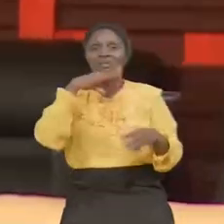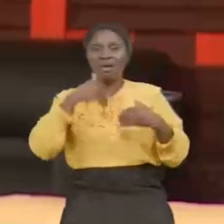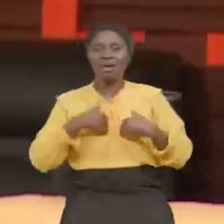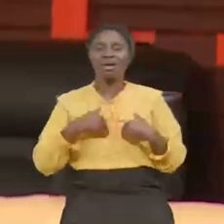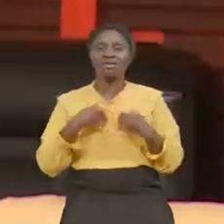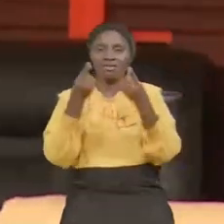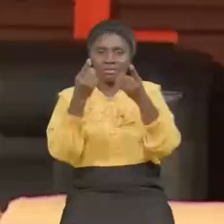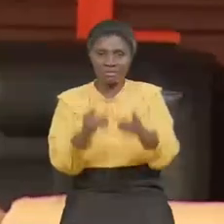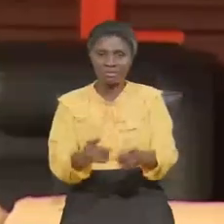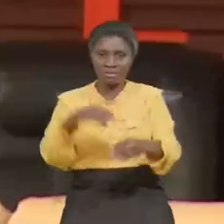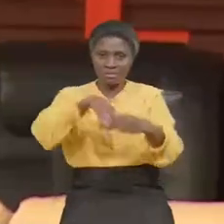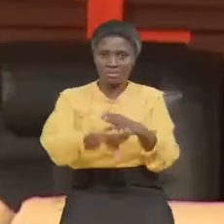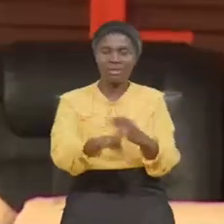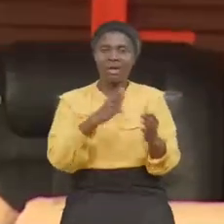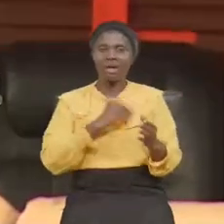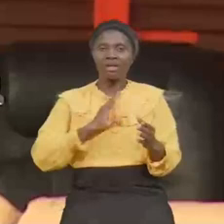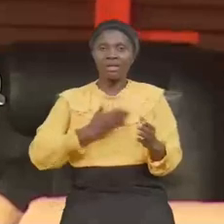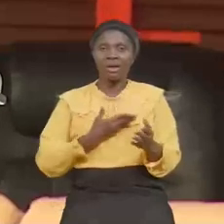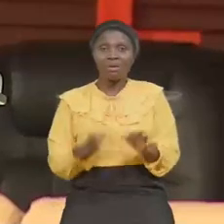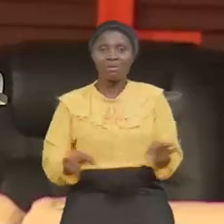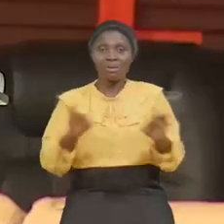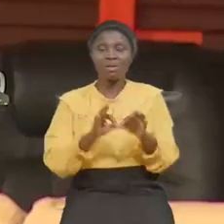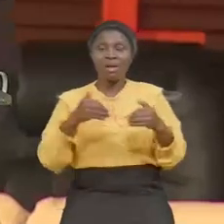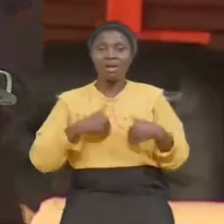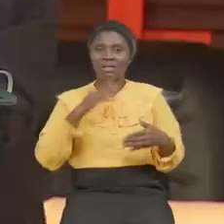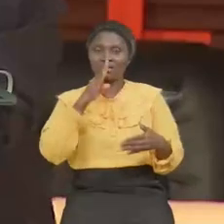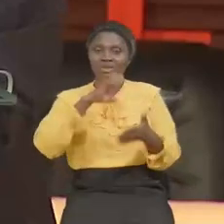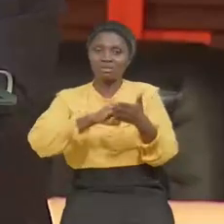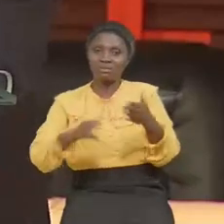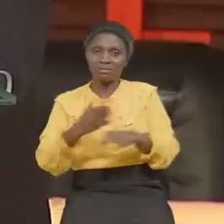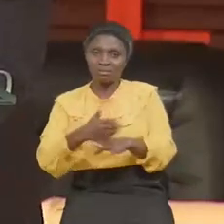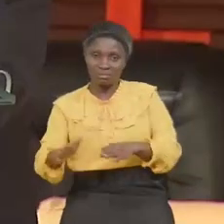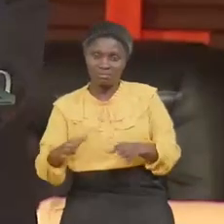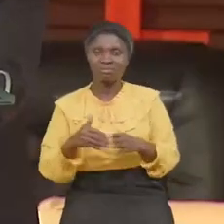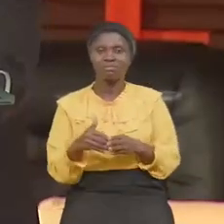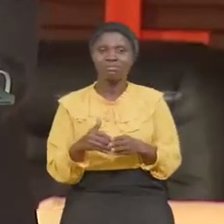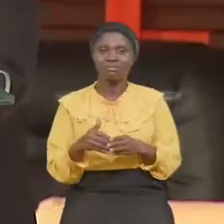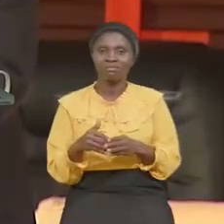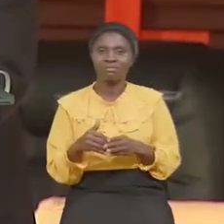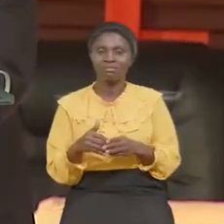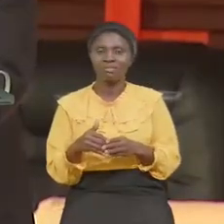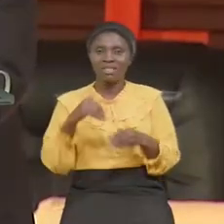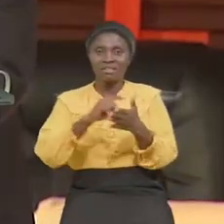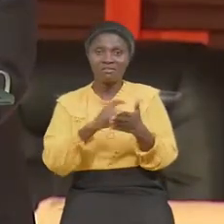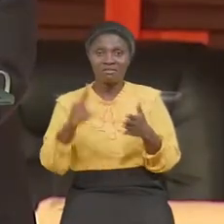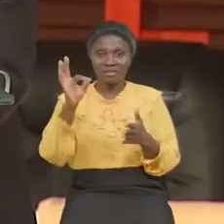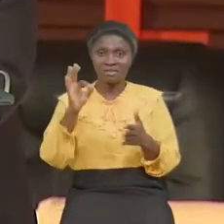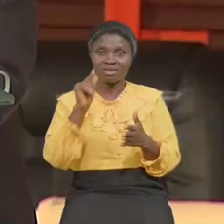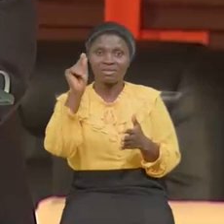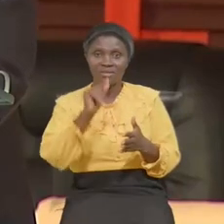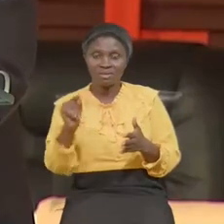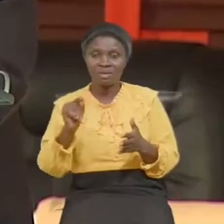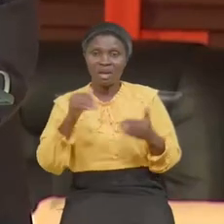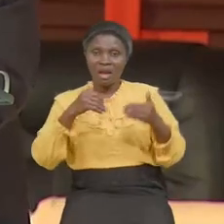notre dignité a été ôtée. Voyons le verset 9. Et moi, je vous rendrai méprisable